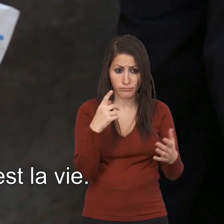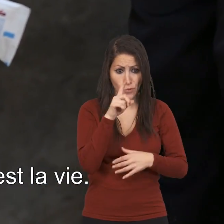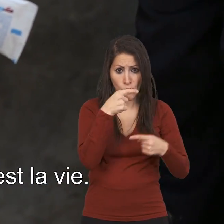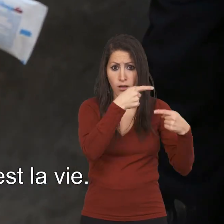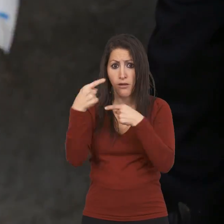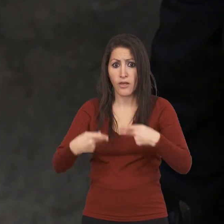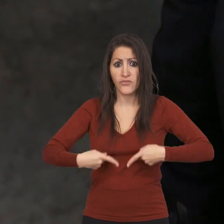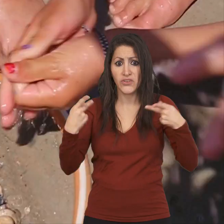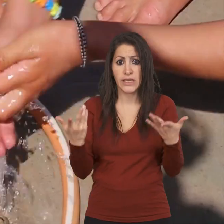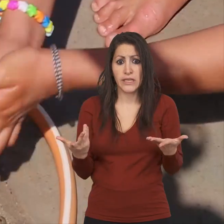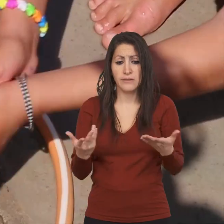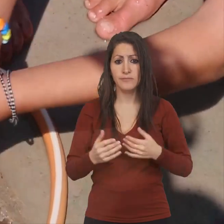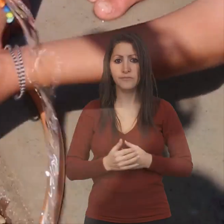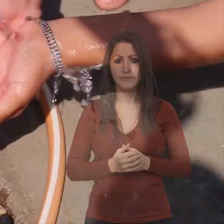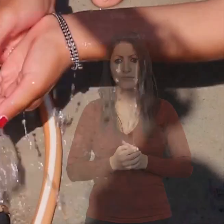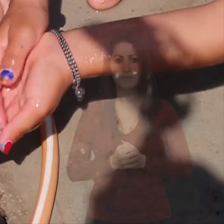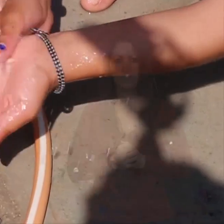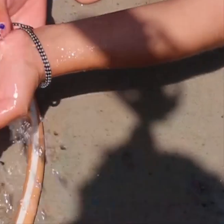vie.